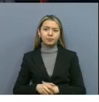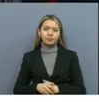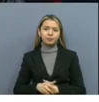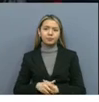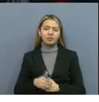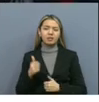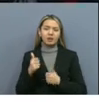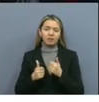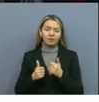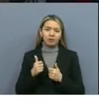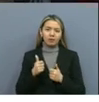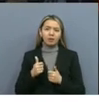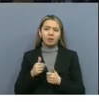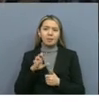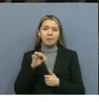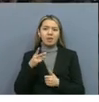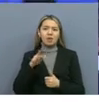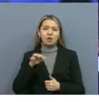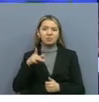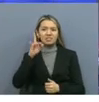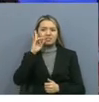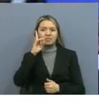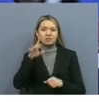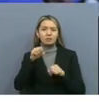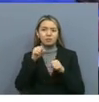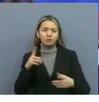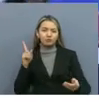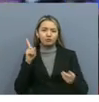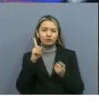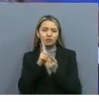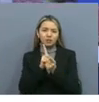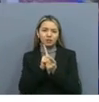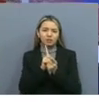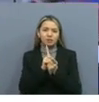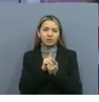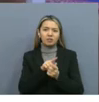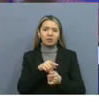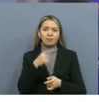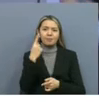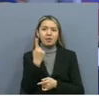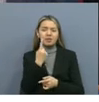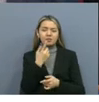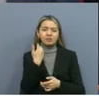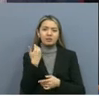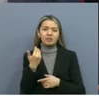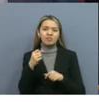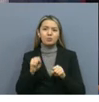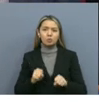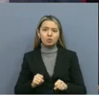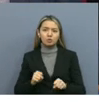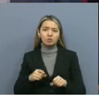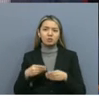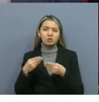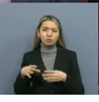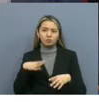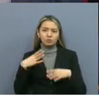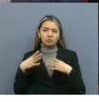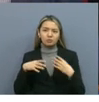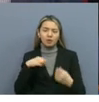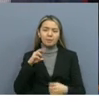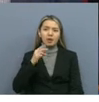Мереке Жүсіповтың турнирі қашанғыдай талантты боксшыларды топтастырып, олардың спорттағы алғашқы қадамына мүмкіндік беретін сайысқа айналды.